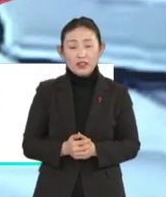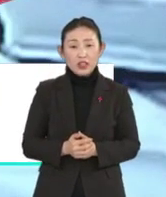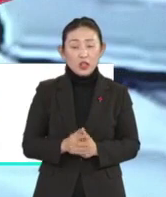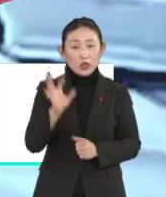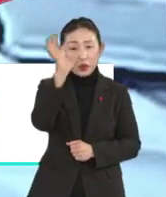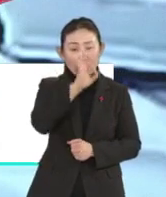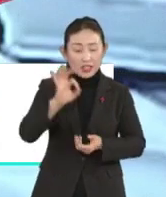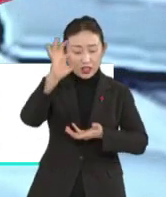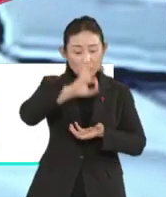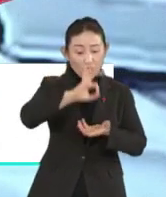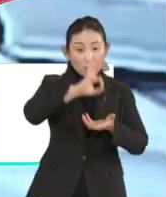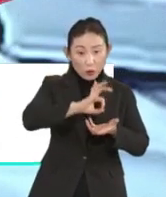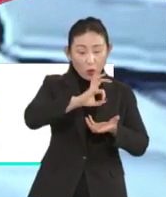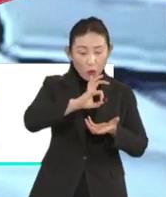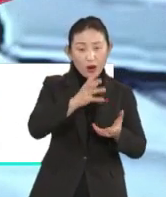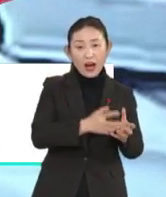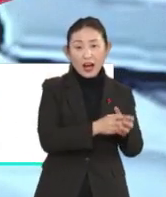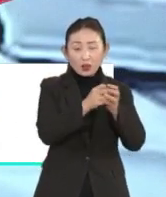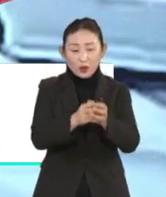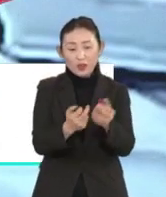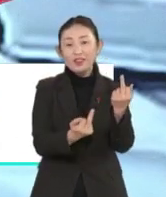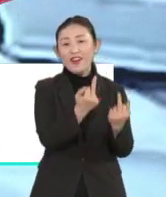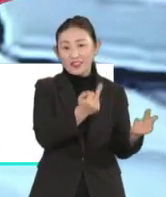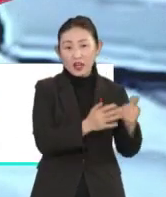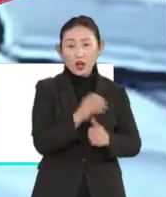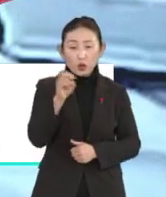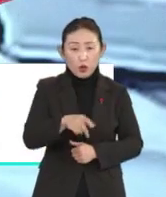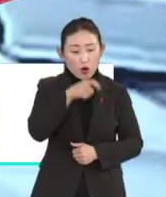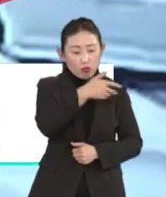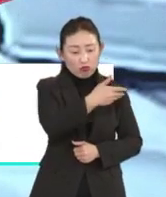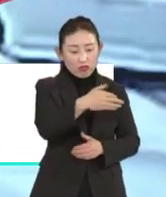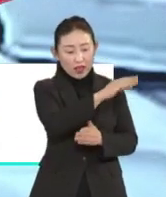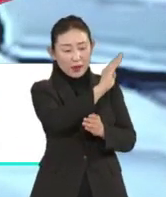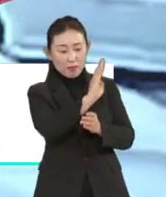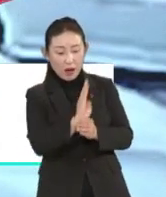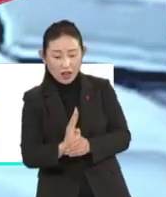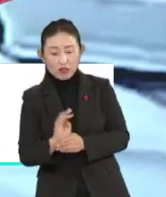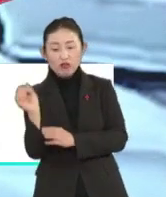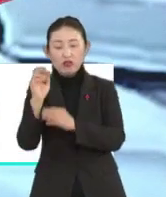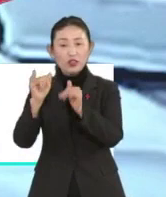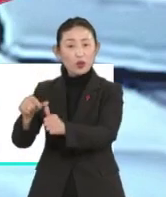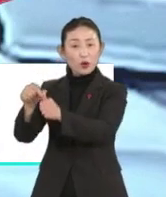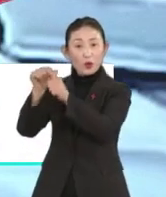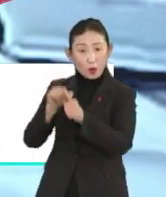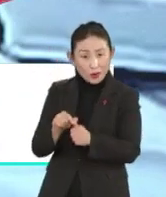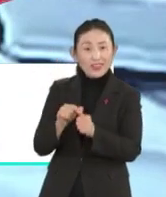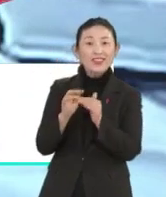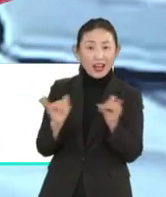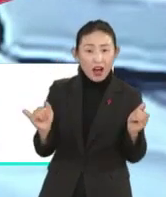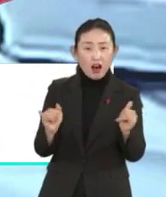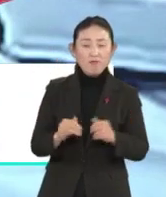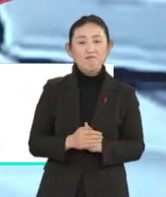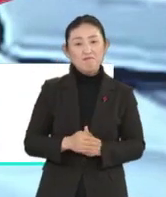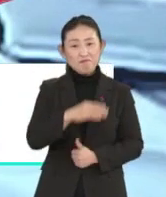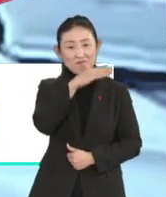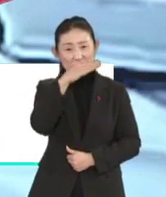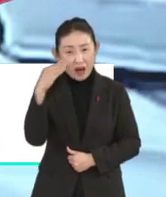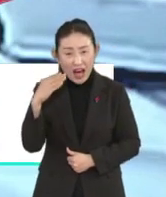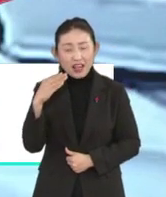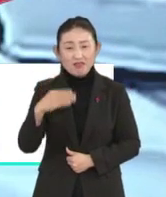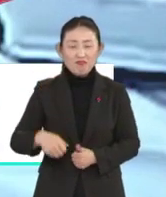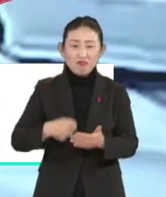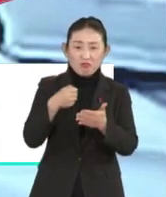돼지저금통을 내민 초등학생 형제부터 물에 빠진 차량에서 운전자를 구조한 공인중개사 아저씨까지 티제비가